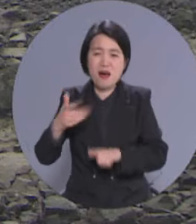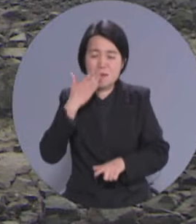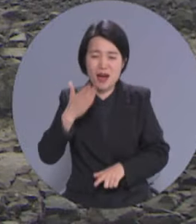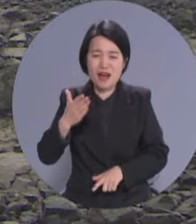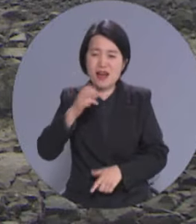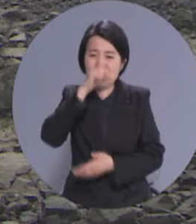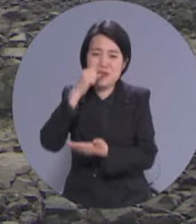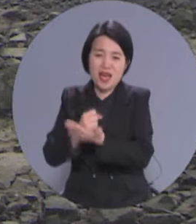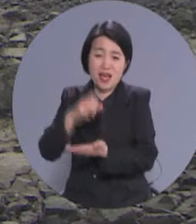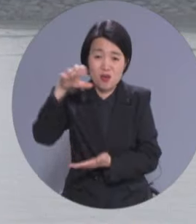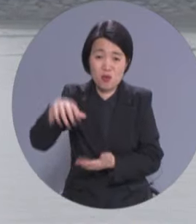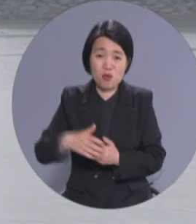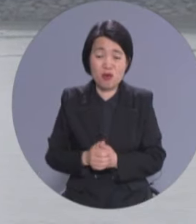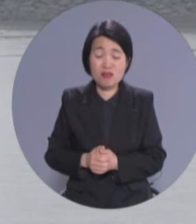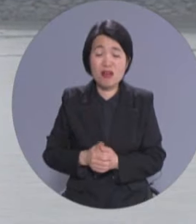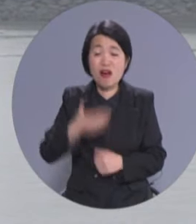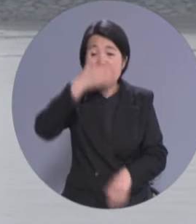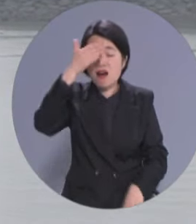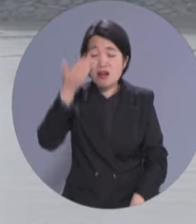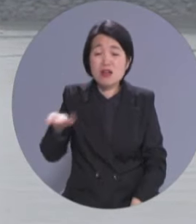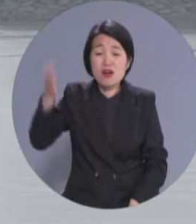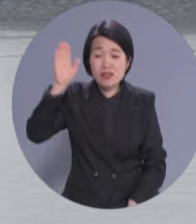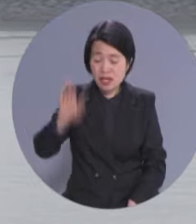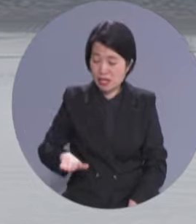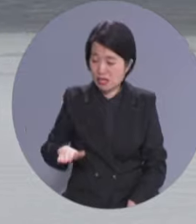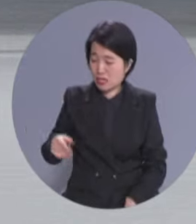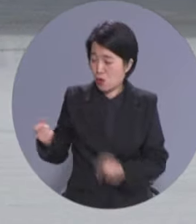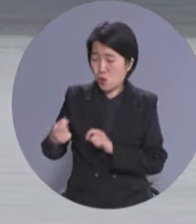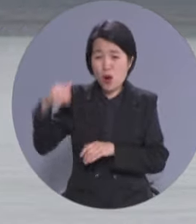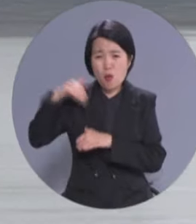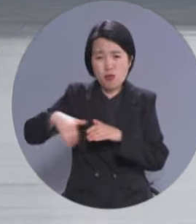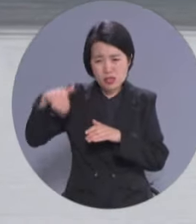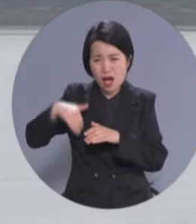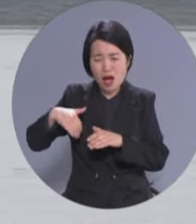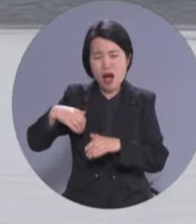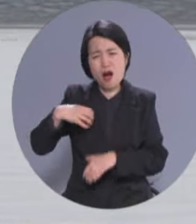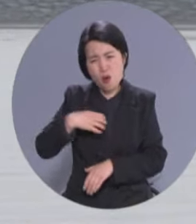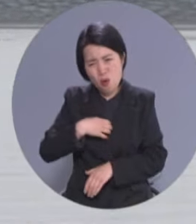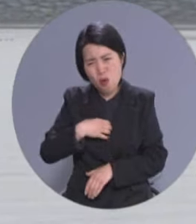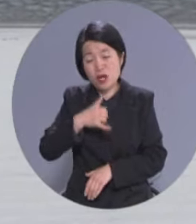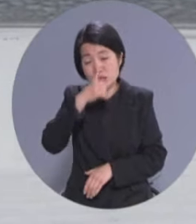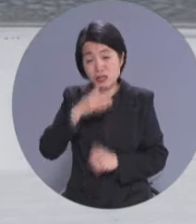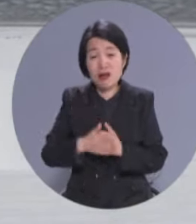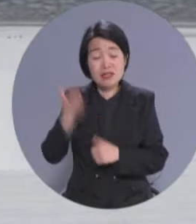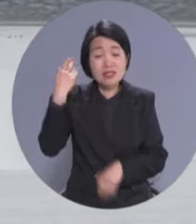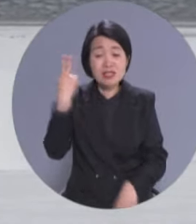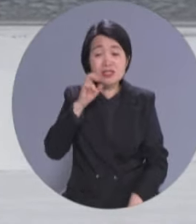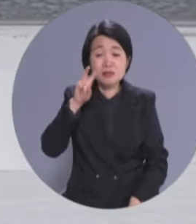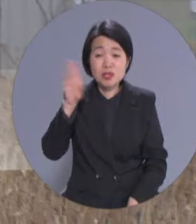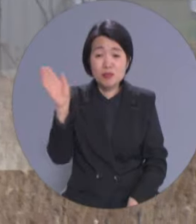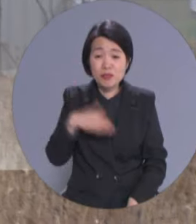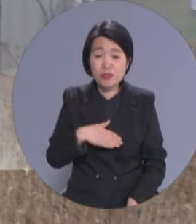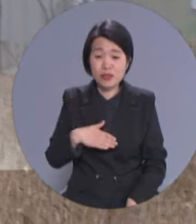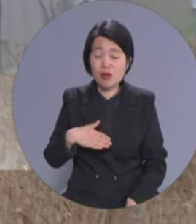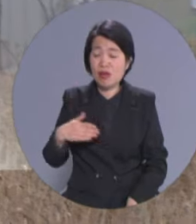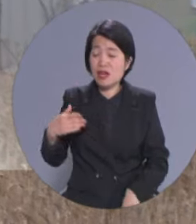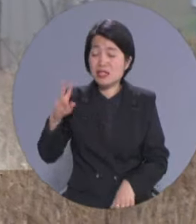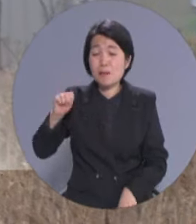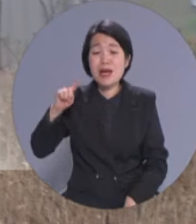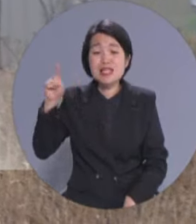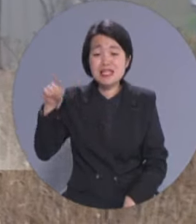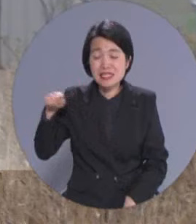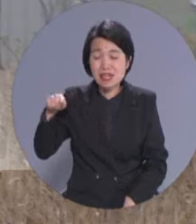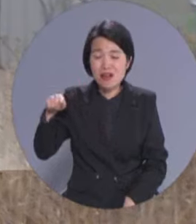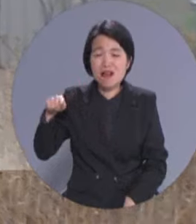본격화된 인근 공사로 이 같은 환경은 위협받고 있습니다. 지난 2022년부터 인근 3만 2천